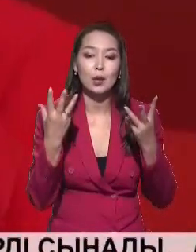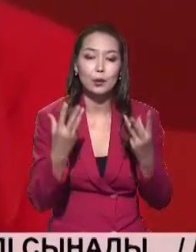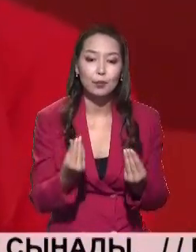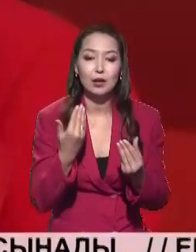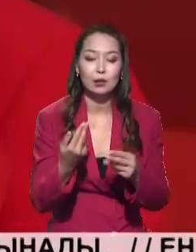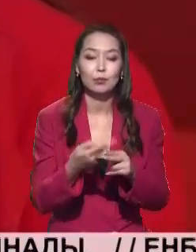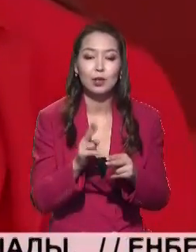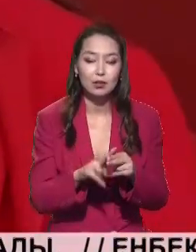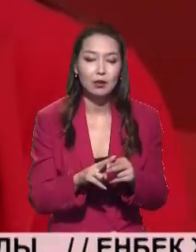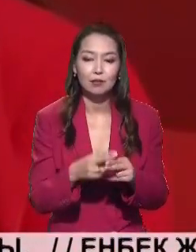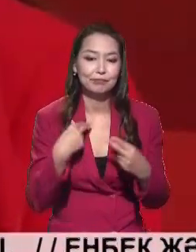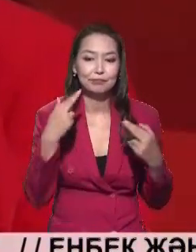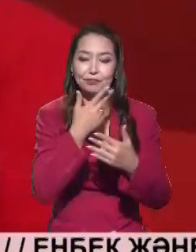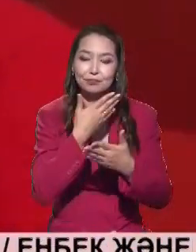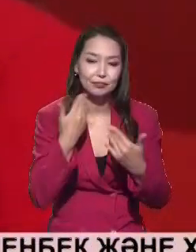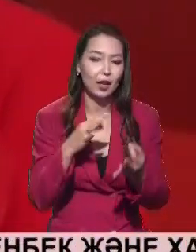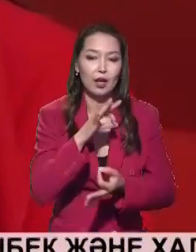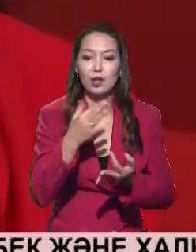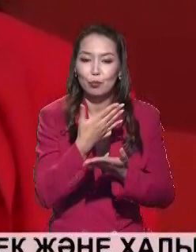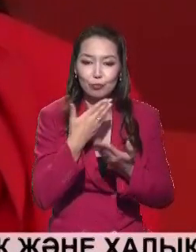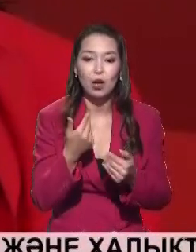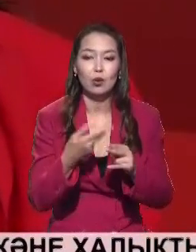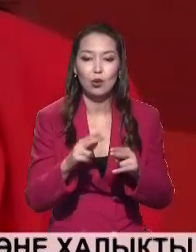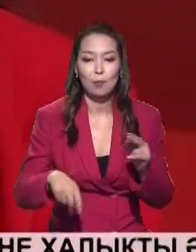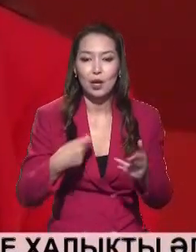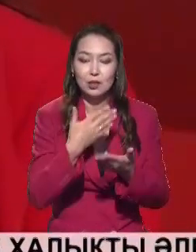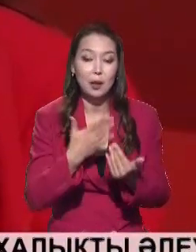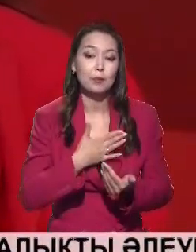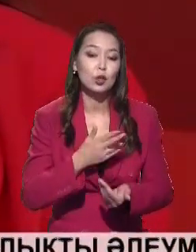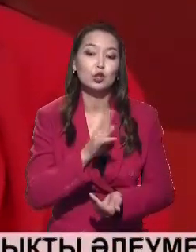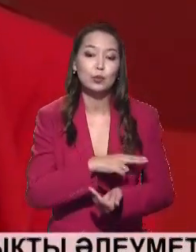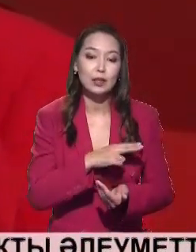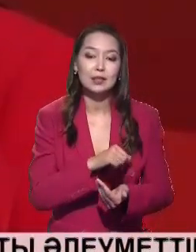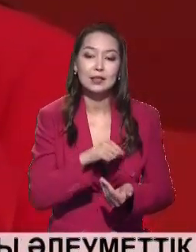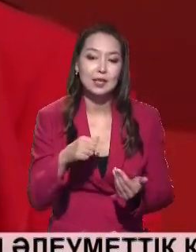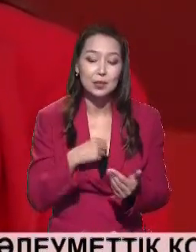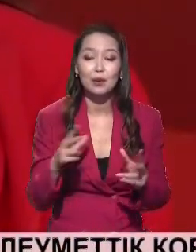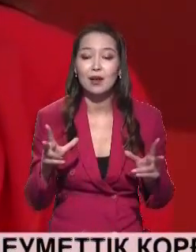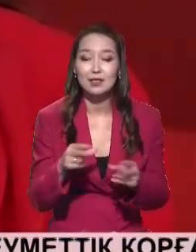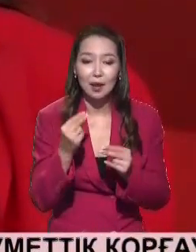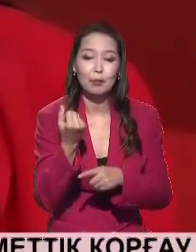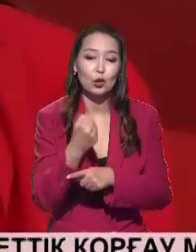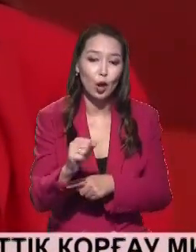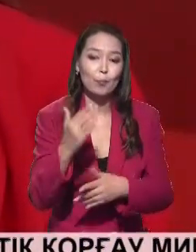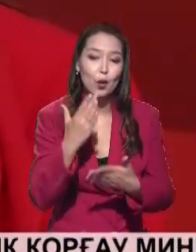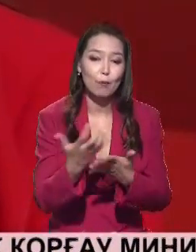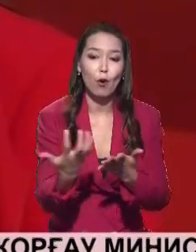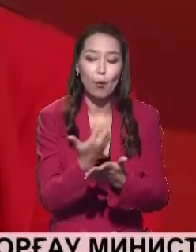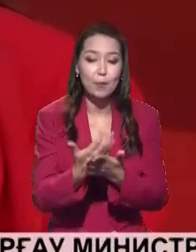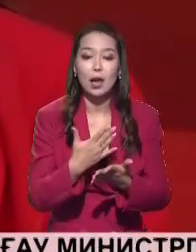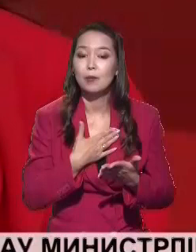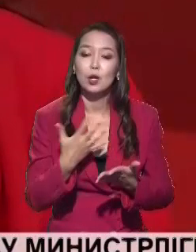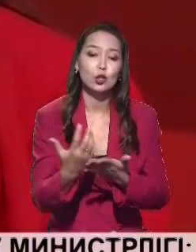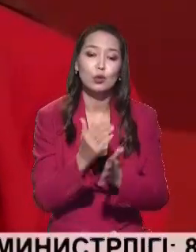де қателеспеспін, артық айтпаспын. Бұл менің жұмысымның ең тәтті жемісі. Бұл тек қана менің жемісім емес,